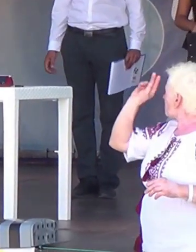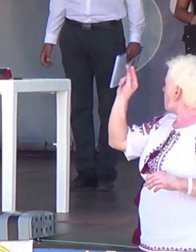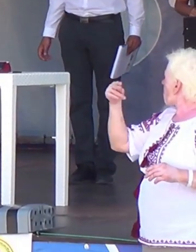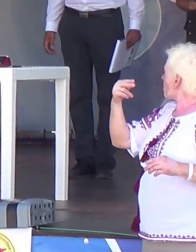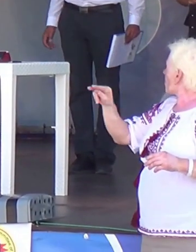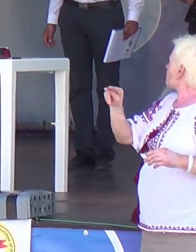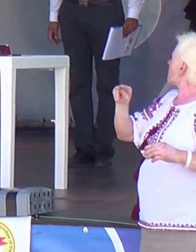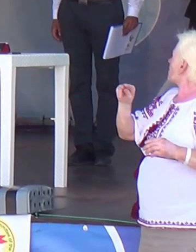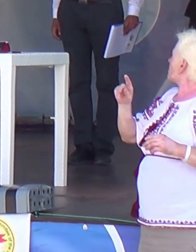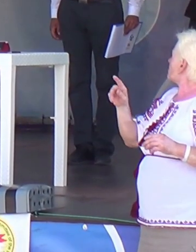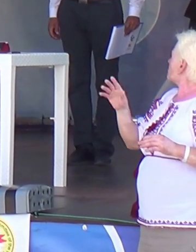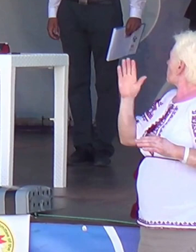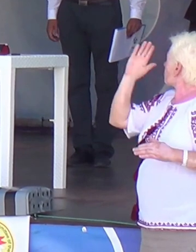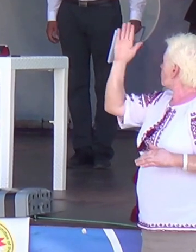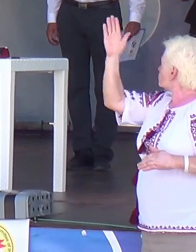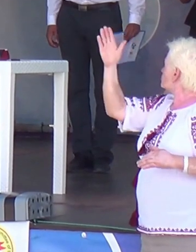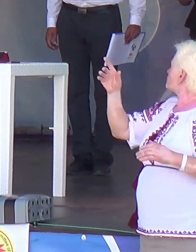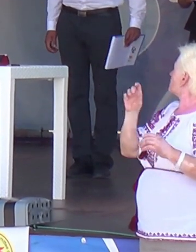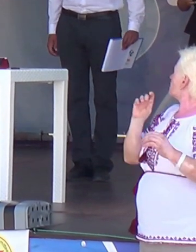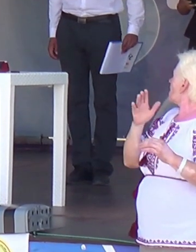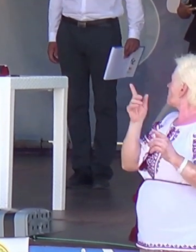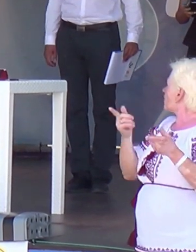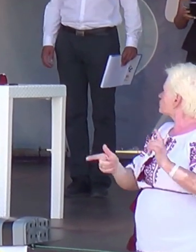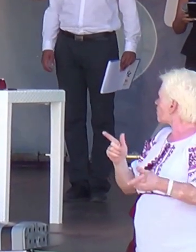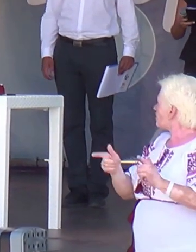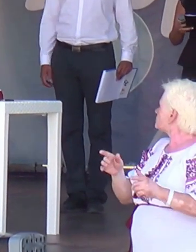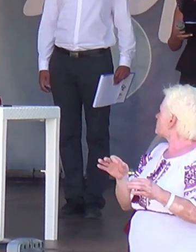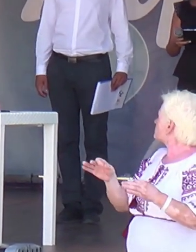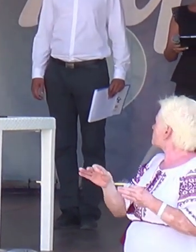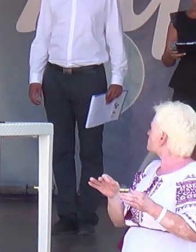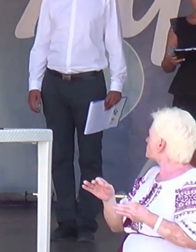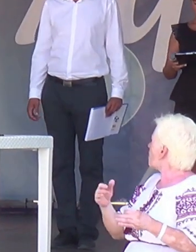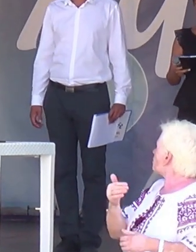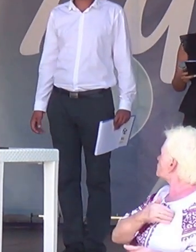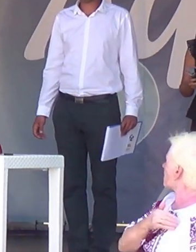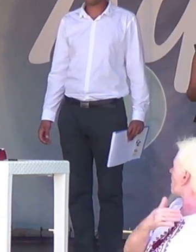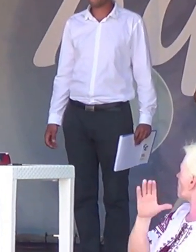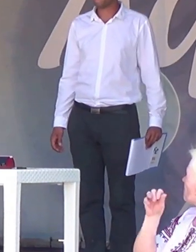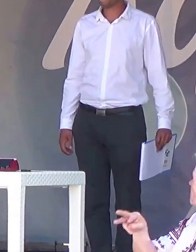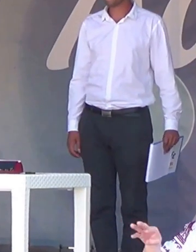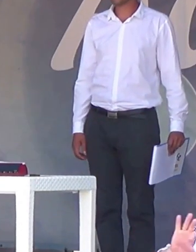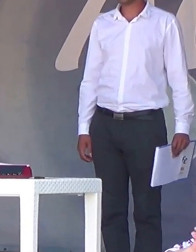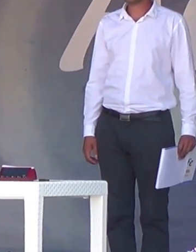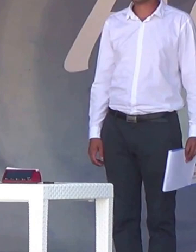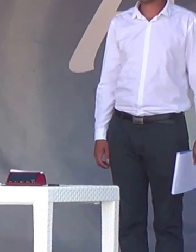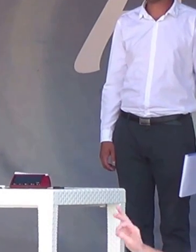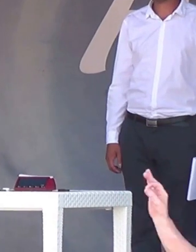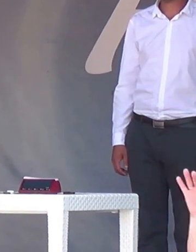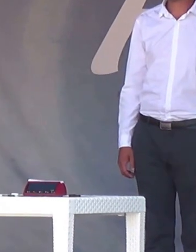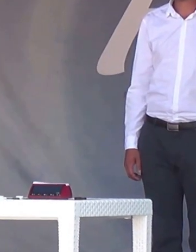они нашли будущих и настоящих друзей здесь. И желаю вам прекрасного настроения